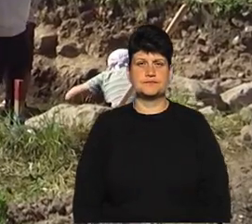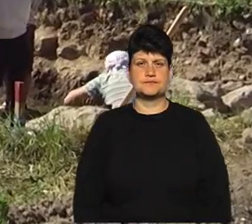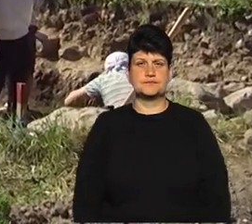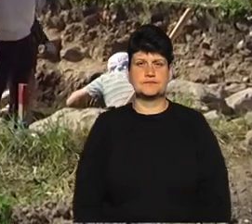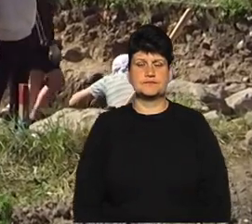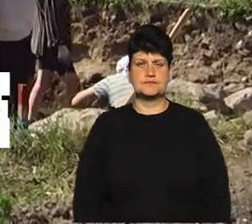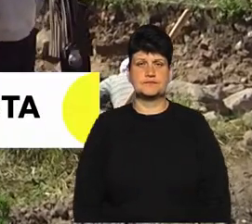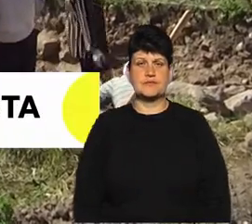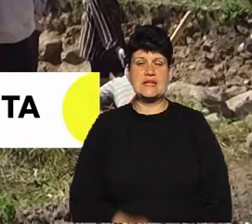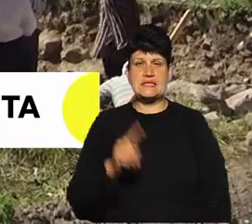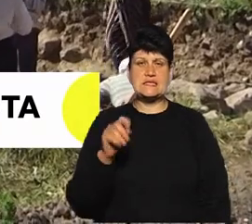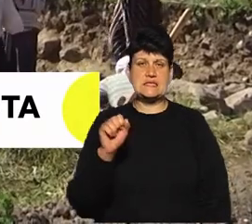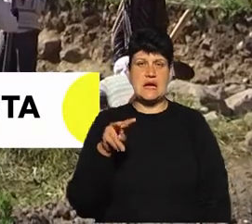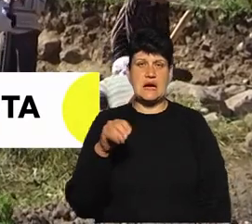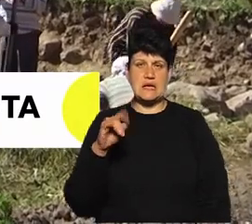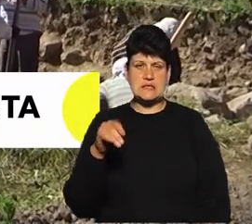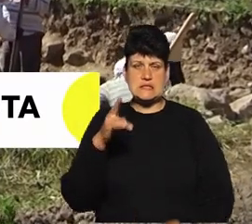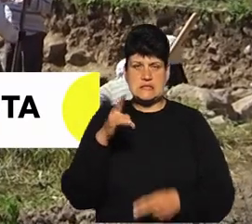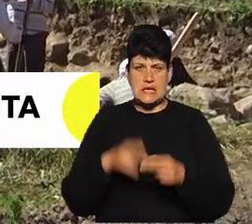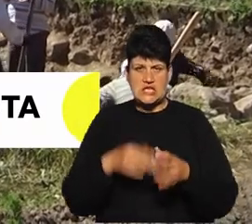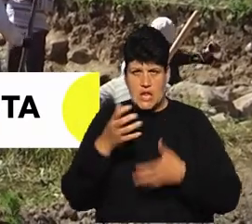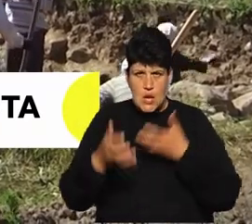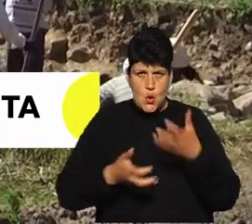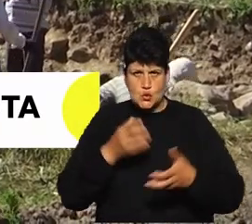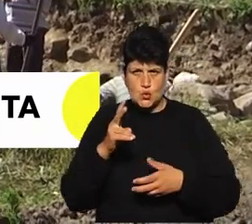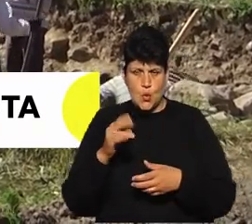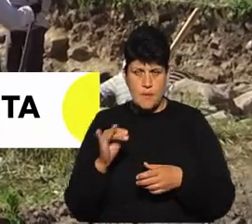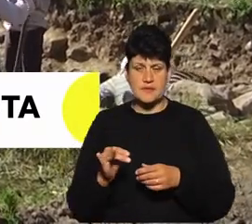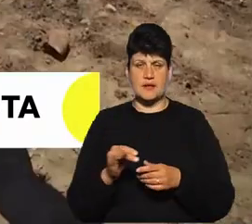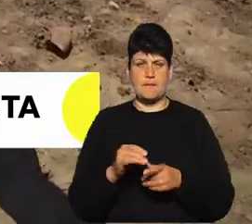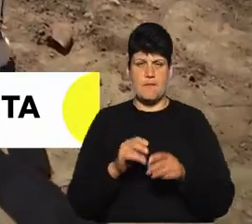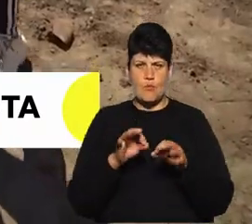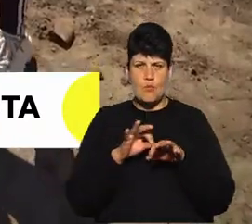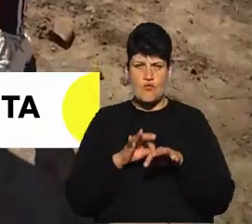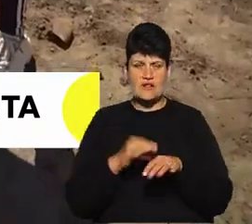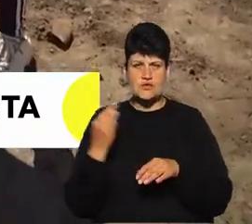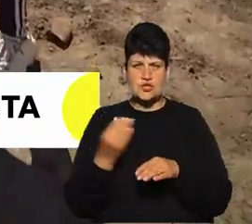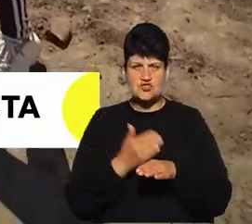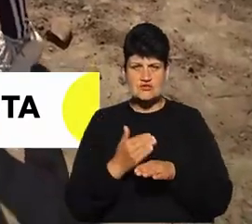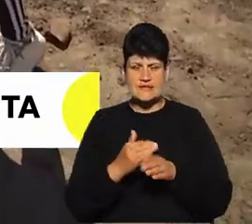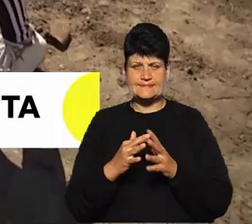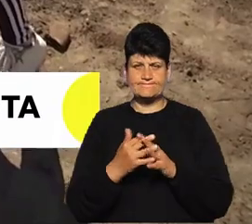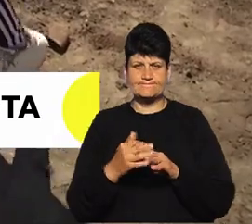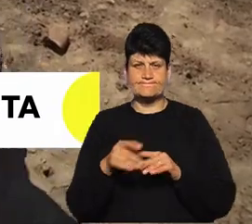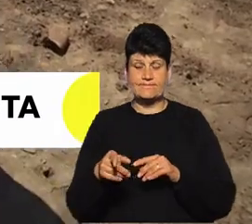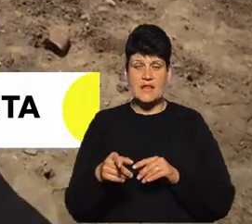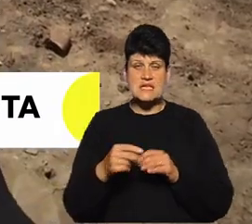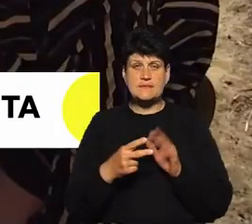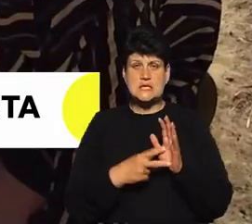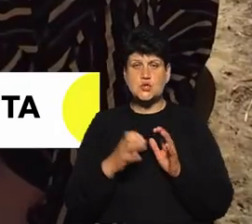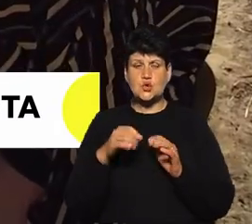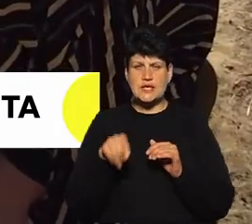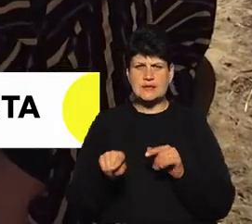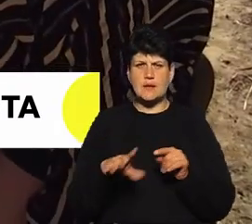У Залістях завершили археологічні розкопки. Дослідження проводили в історичній частині селища. У 17 столітті там